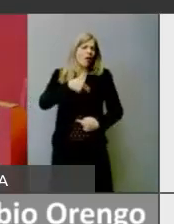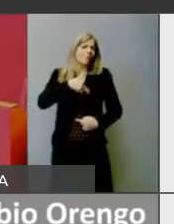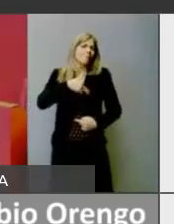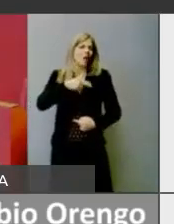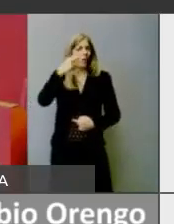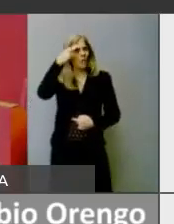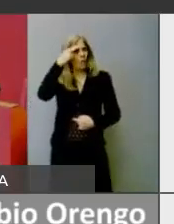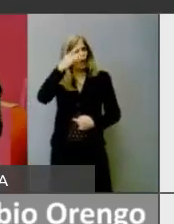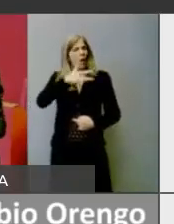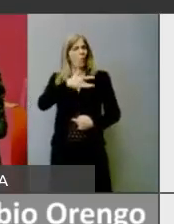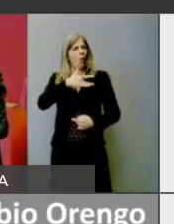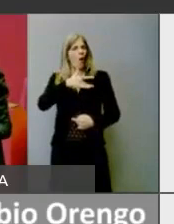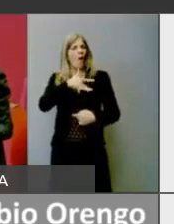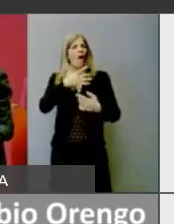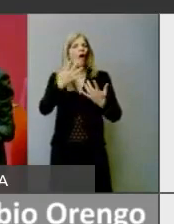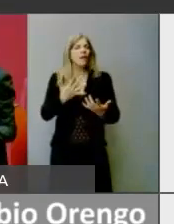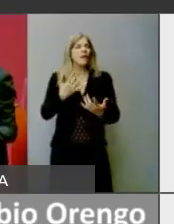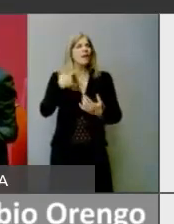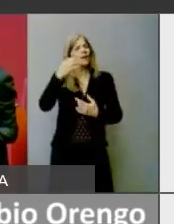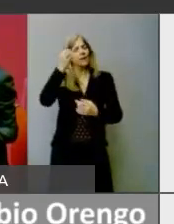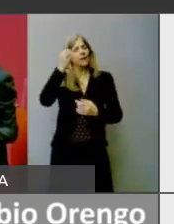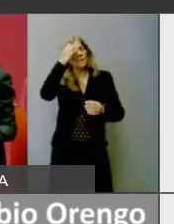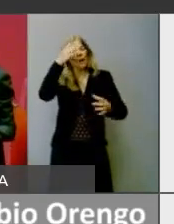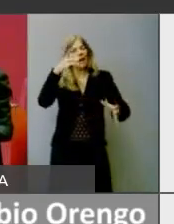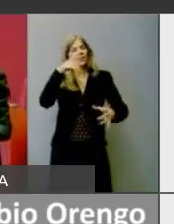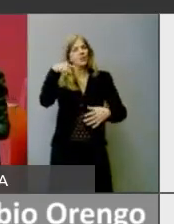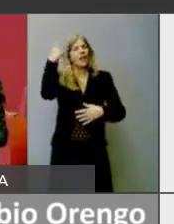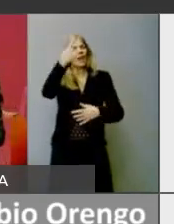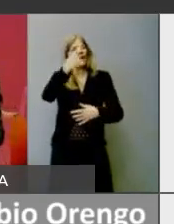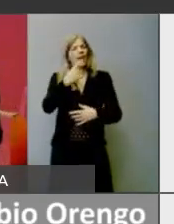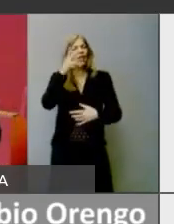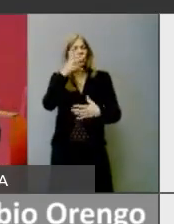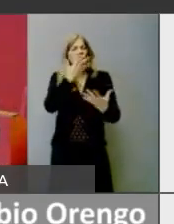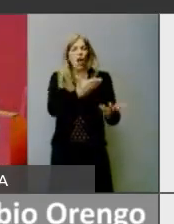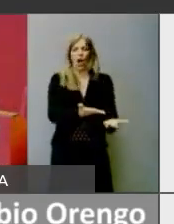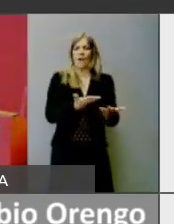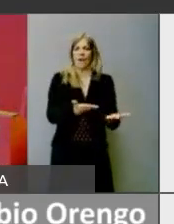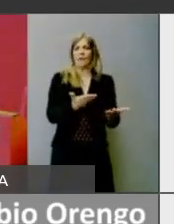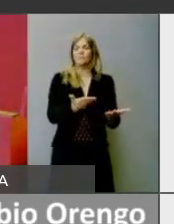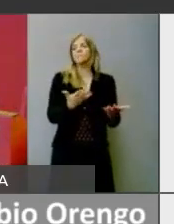davanti quell'immagine di questa donna così